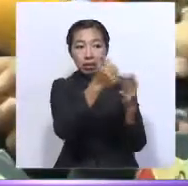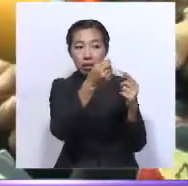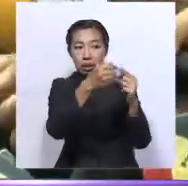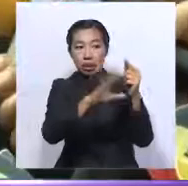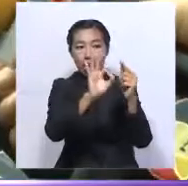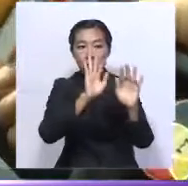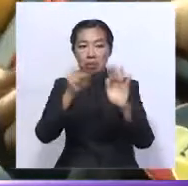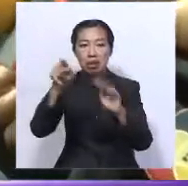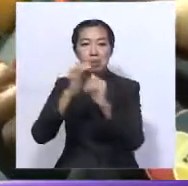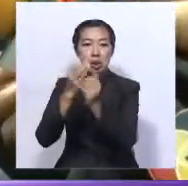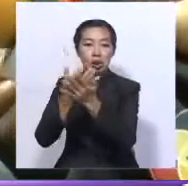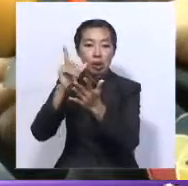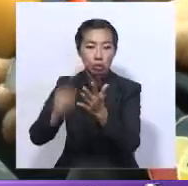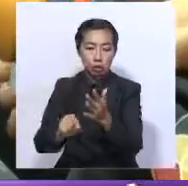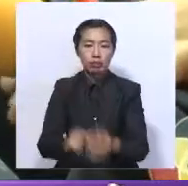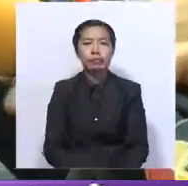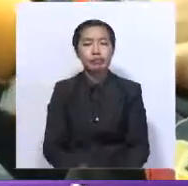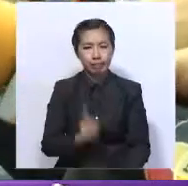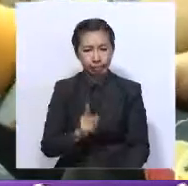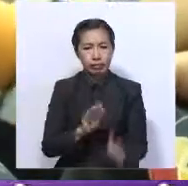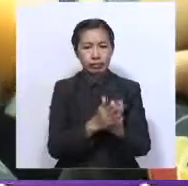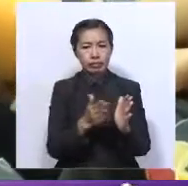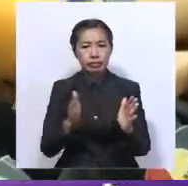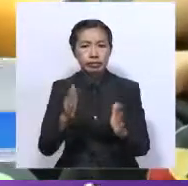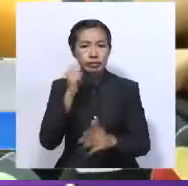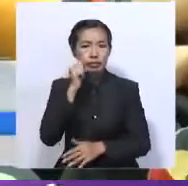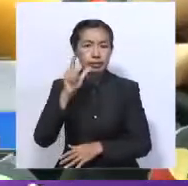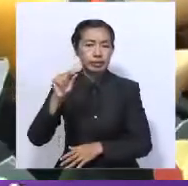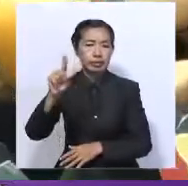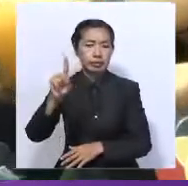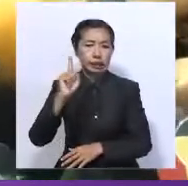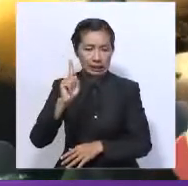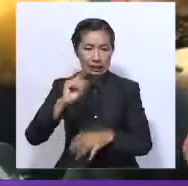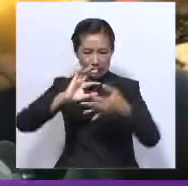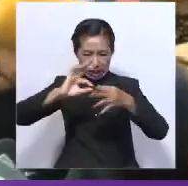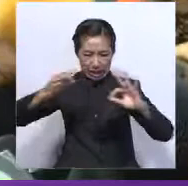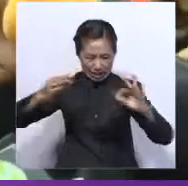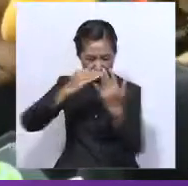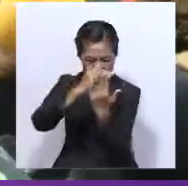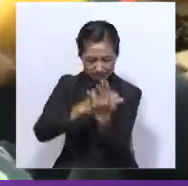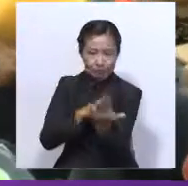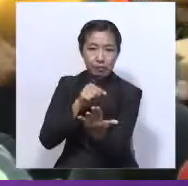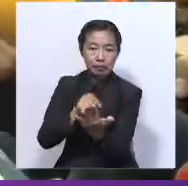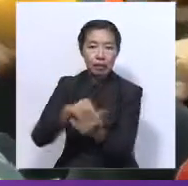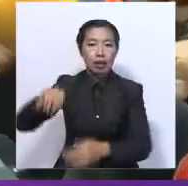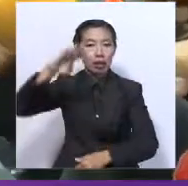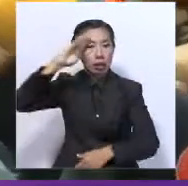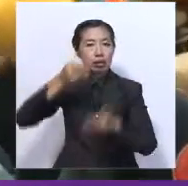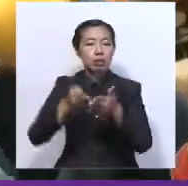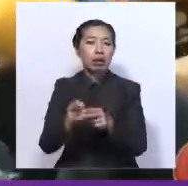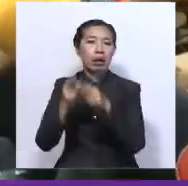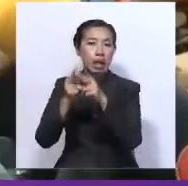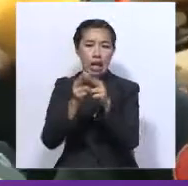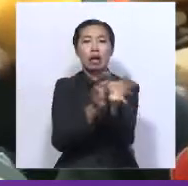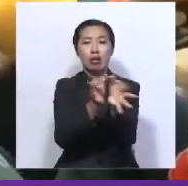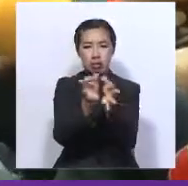ที่สุดคือ21วันนะครับซึ่งมันมีเป็นในรายละเอียดนั่นผมคิดว่าทางกองทัพเรือคงจะชี้แจงให้